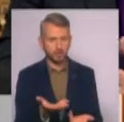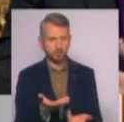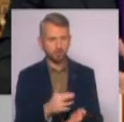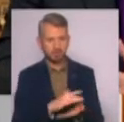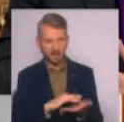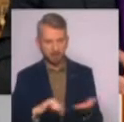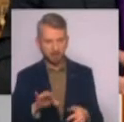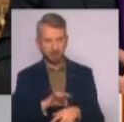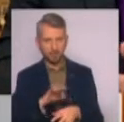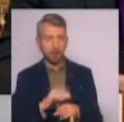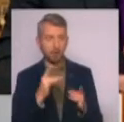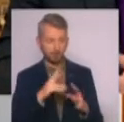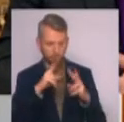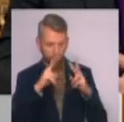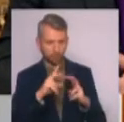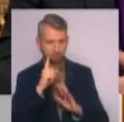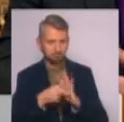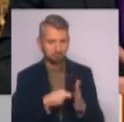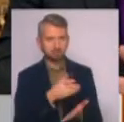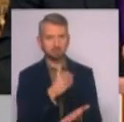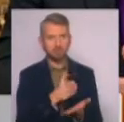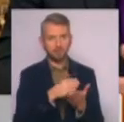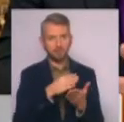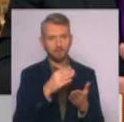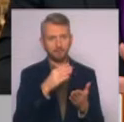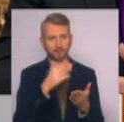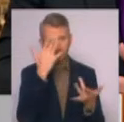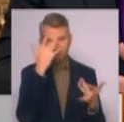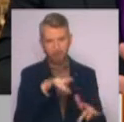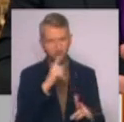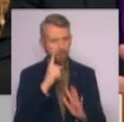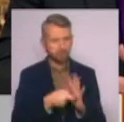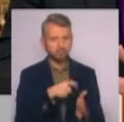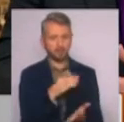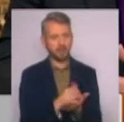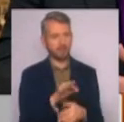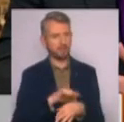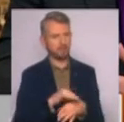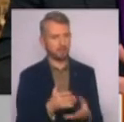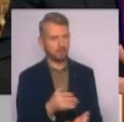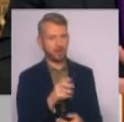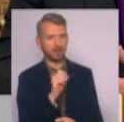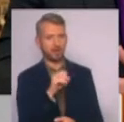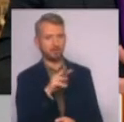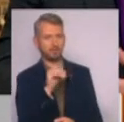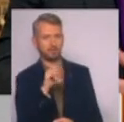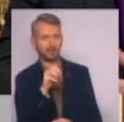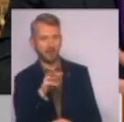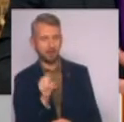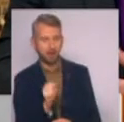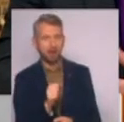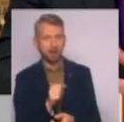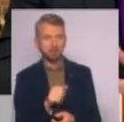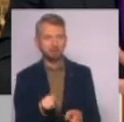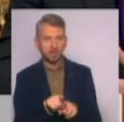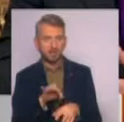діагностували емфізему випадково. Це супроводжує такі захворювання, як в першу чергу гіпертонічна